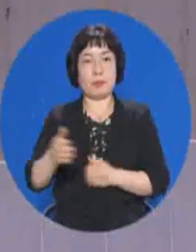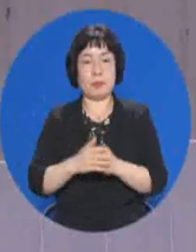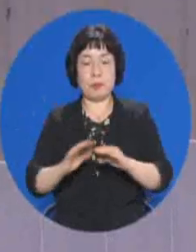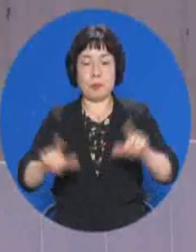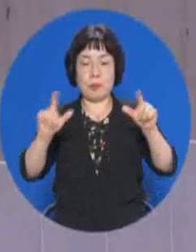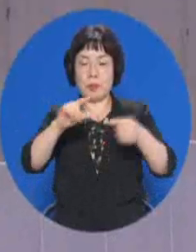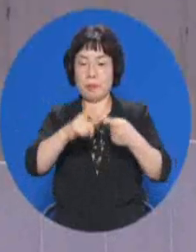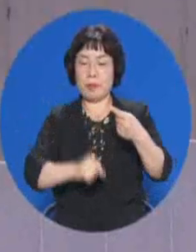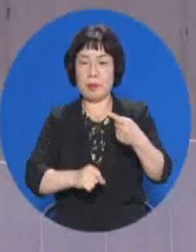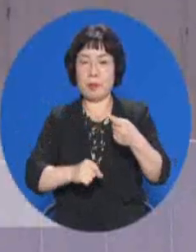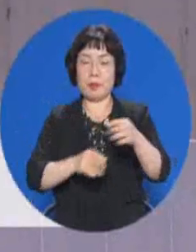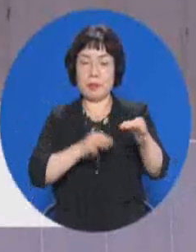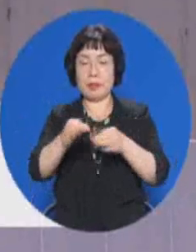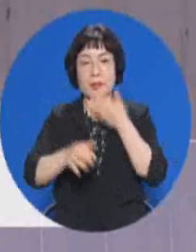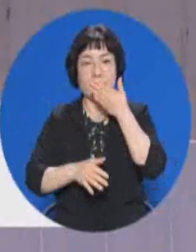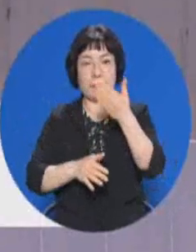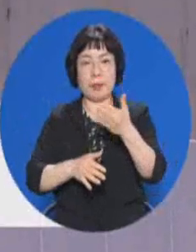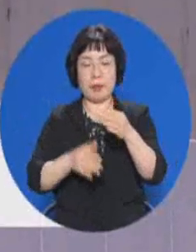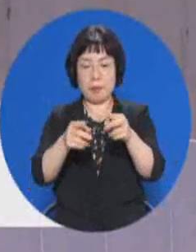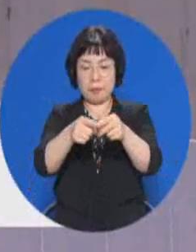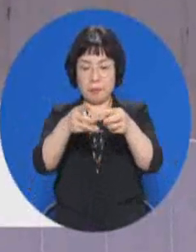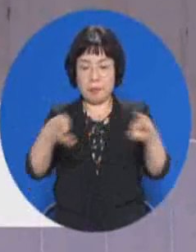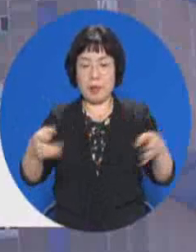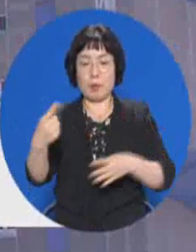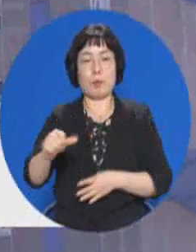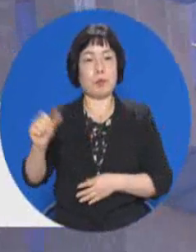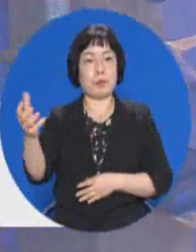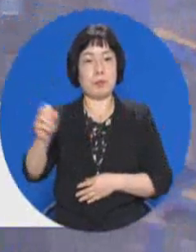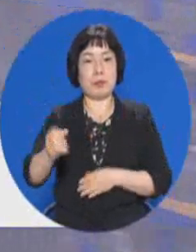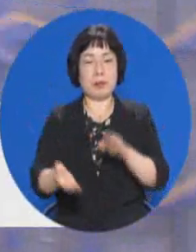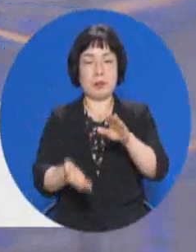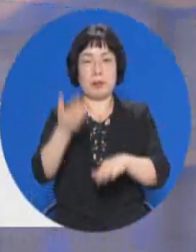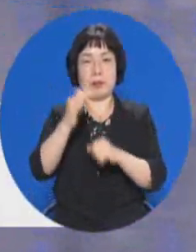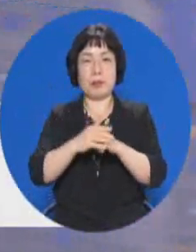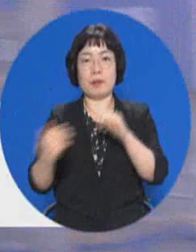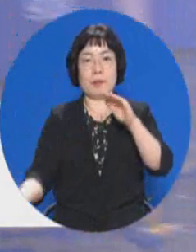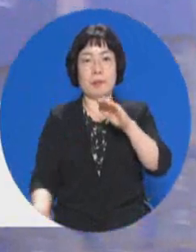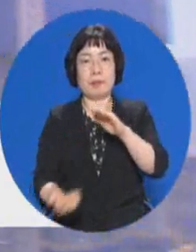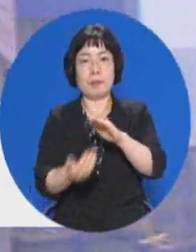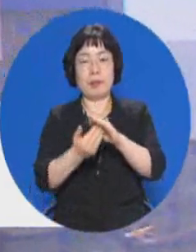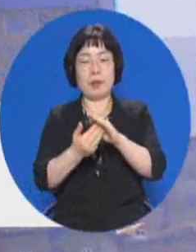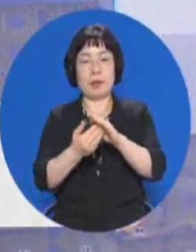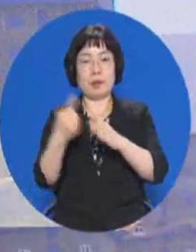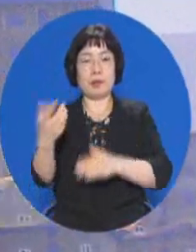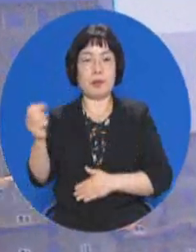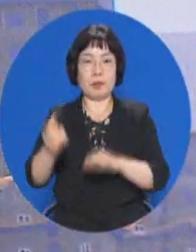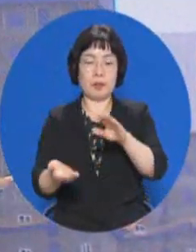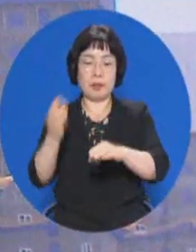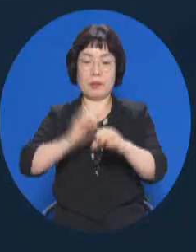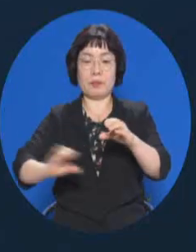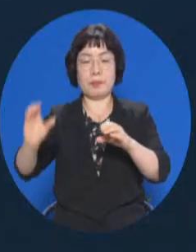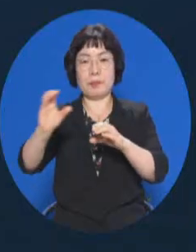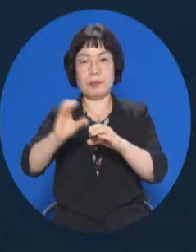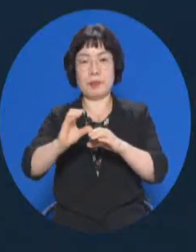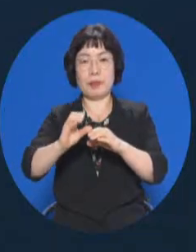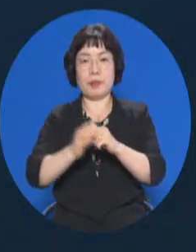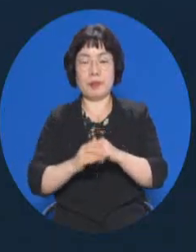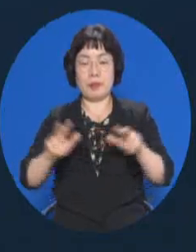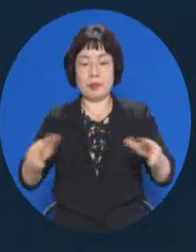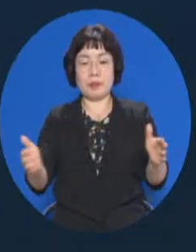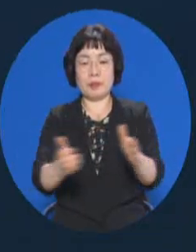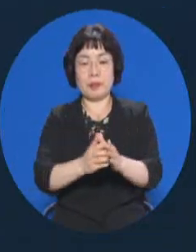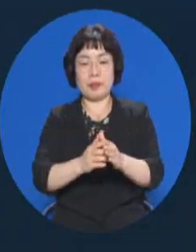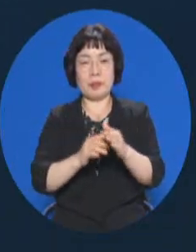1월 전매 제한이 풀리자 저층은 5천만 원 이상, 고층은 1억 원 이상의 웃돈이 붙었습니다. 그런데